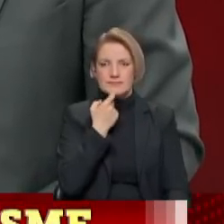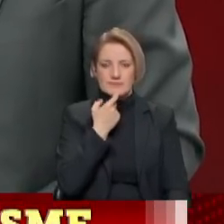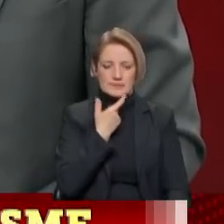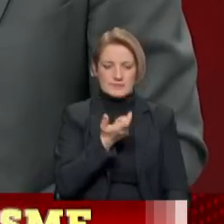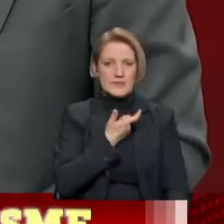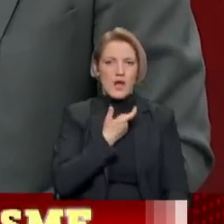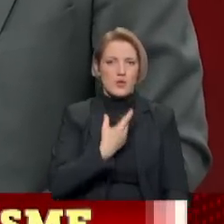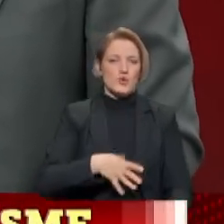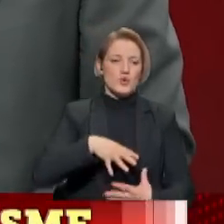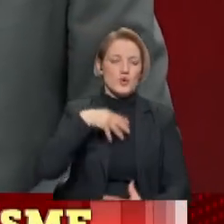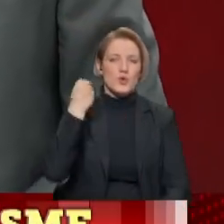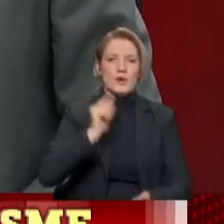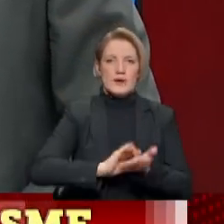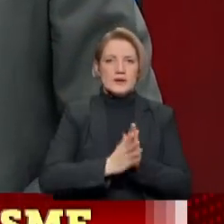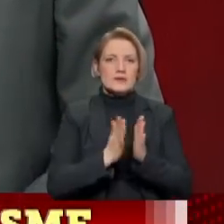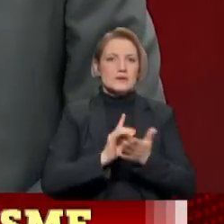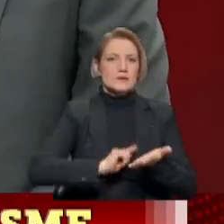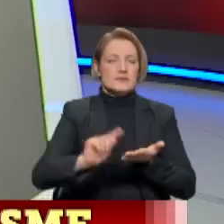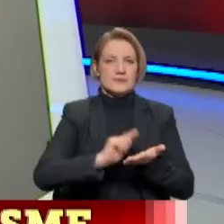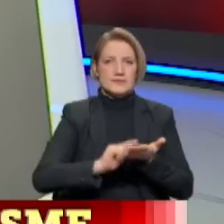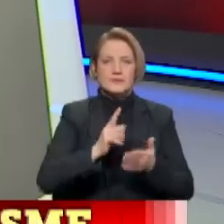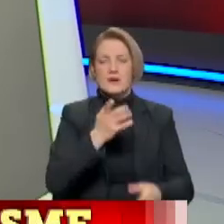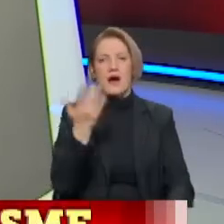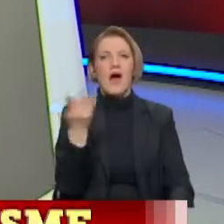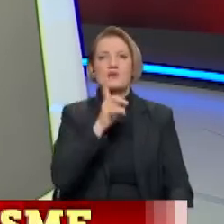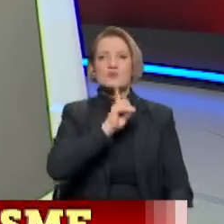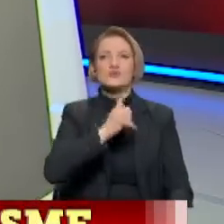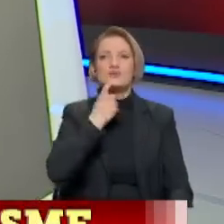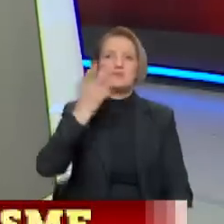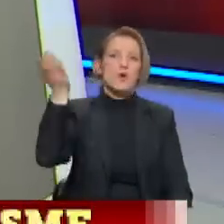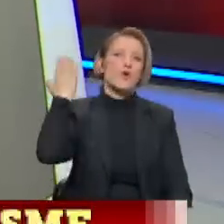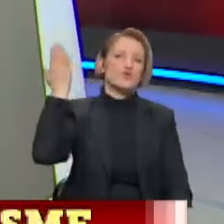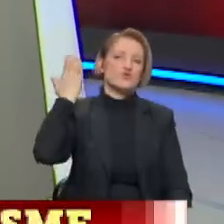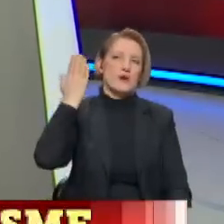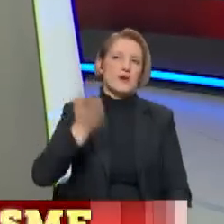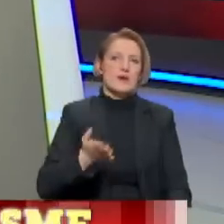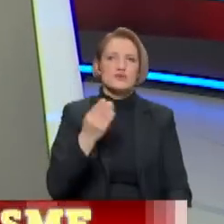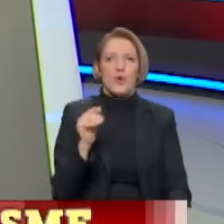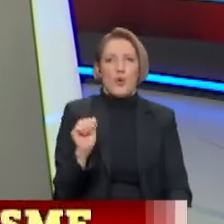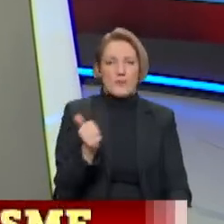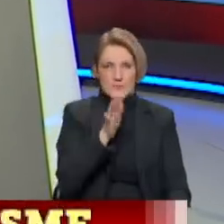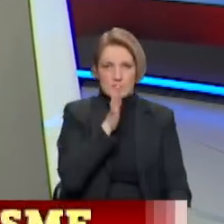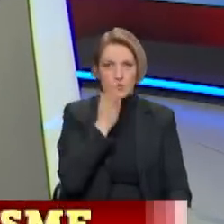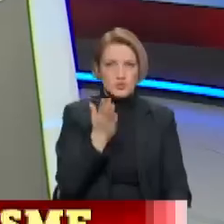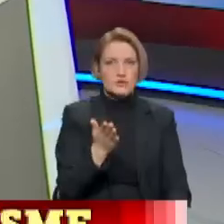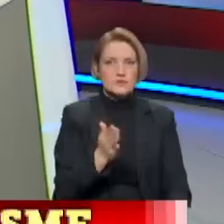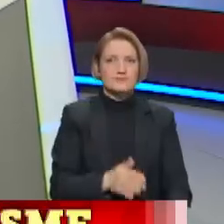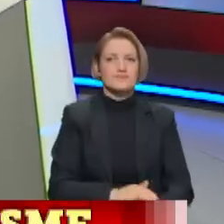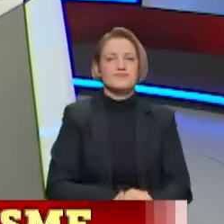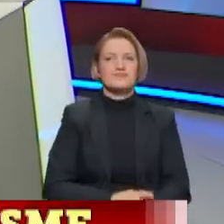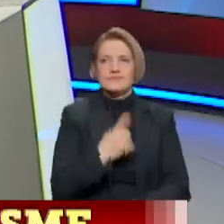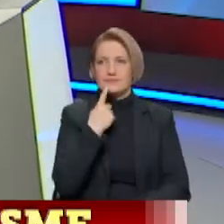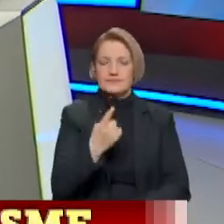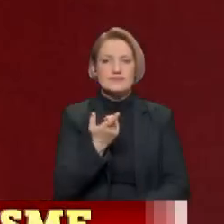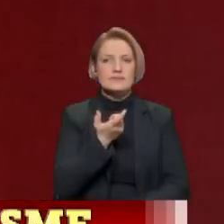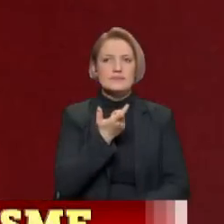Ruhu kitabında yazmış. Bakın kaç yüzyıl önce. Kanunların Ruhu kitabı çok önemlidir biliyorsunuz. Demiş